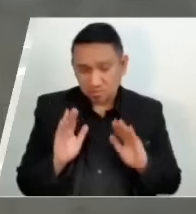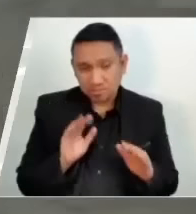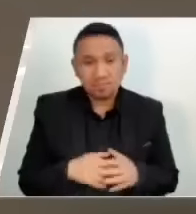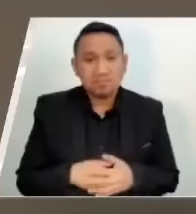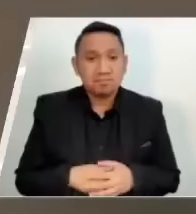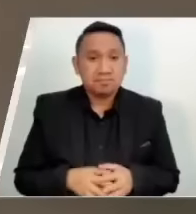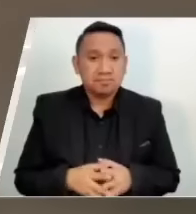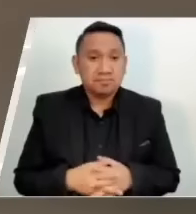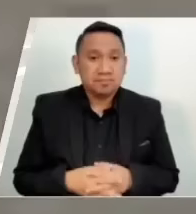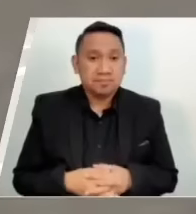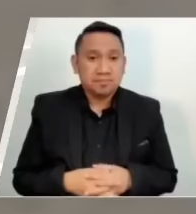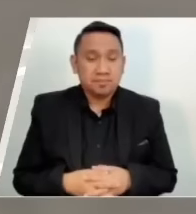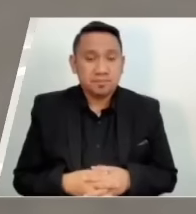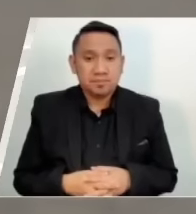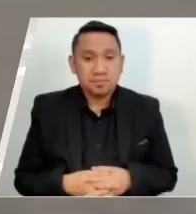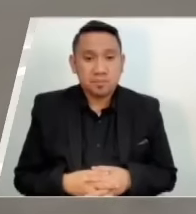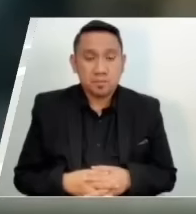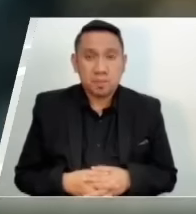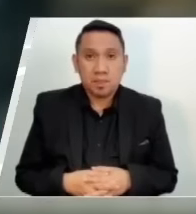Ayan.